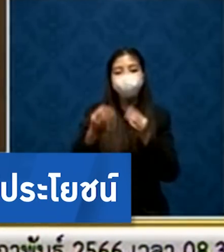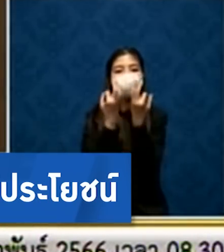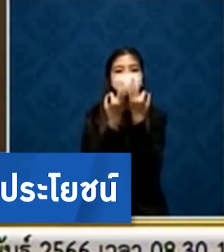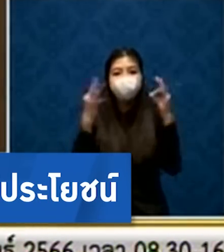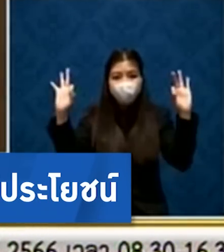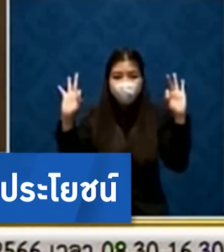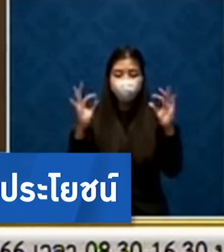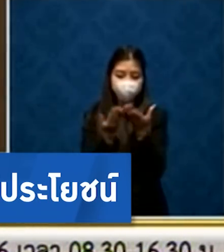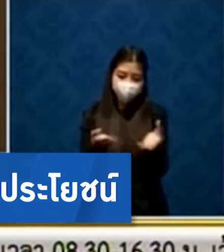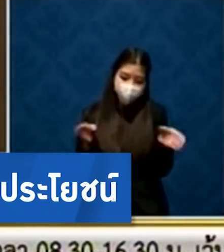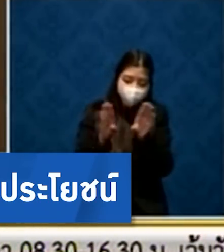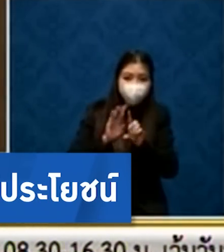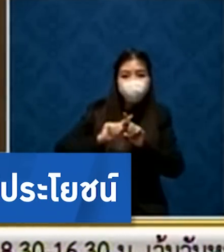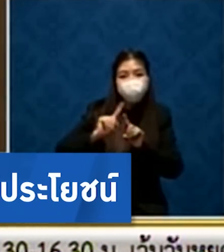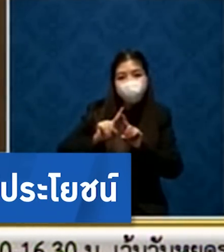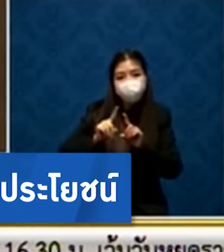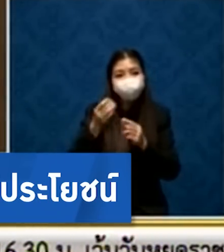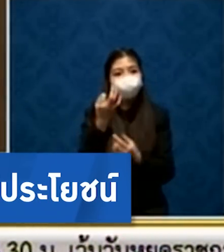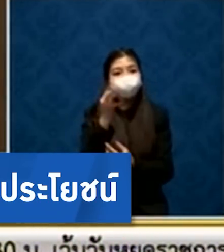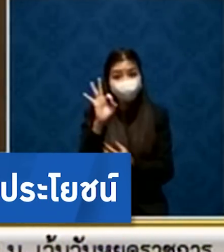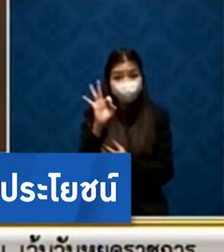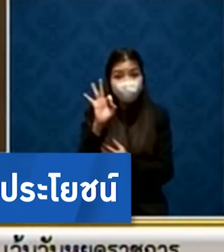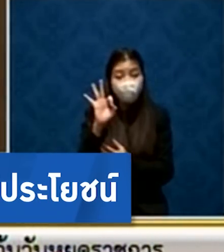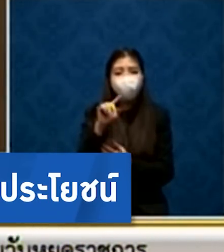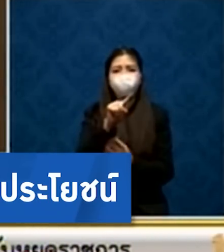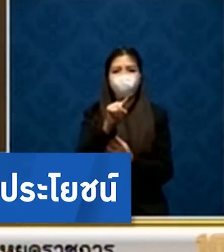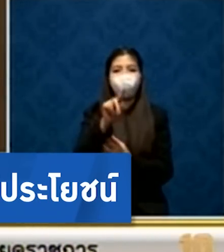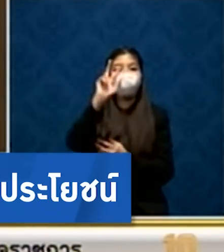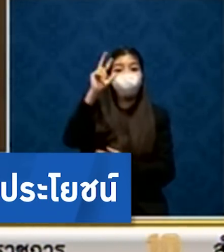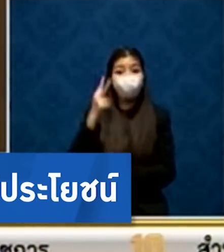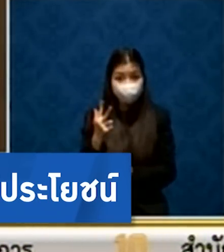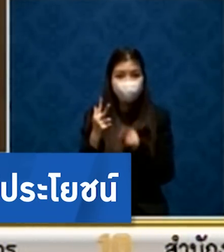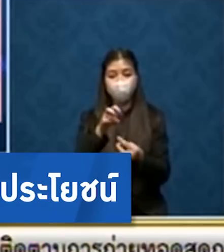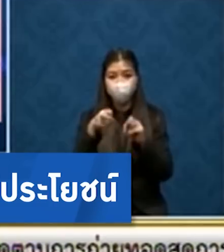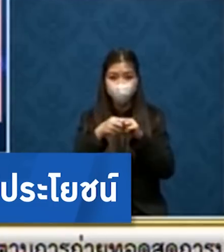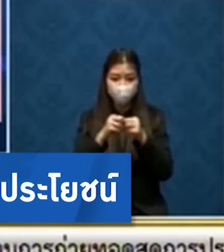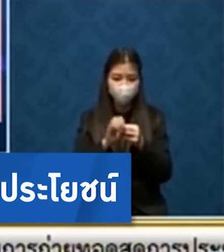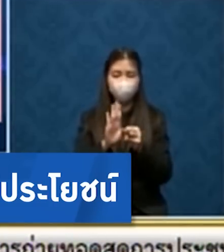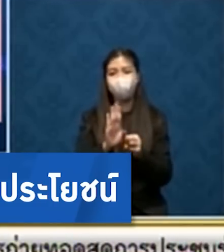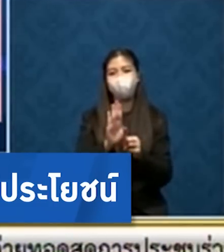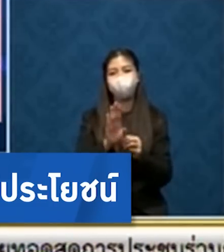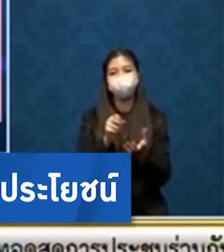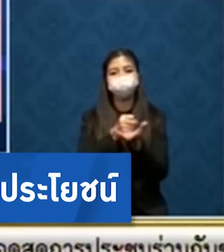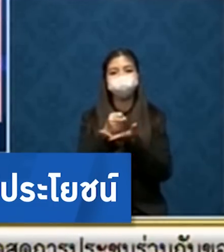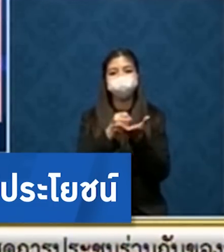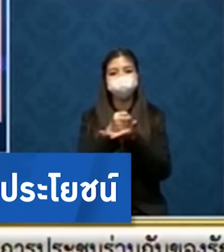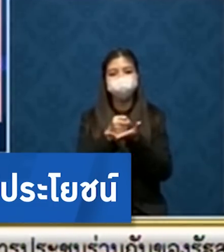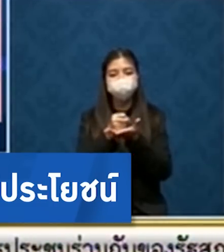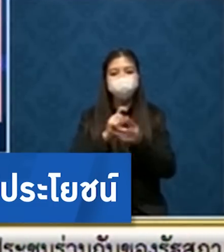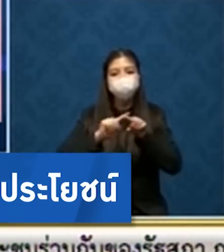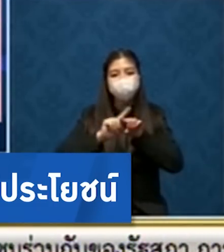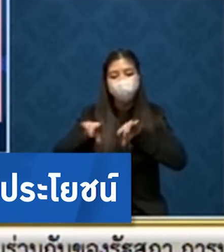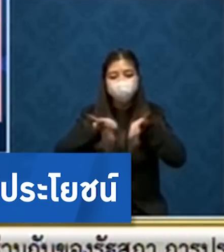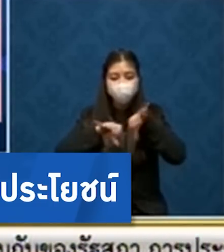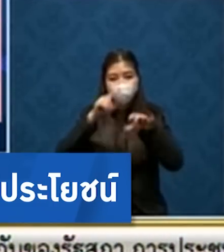ลามไปหมดนะครับคุณพรถึงขั้นหยิบกัญชามาโชว์ให้พลเอกประยุทธ์ดูกลางงานกลางสภาด้วยนะครับไม่แน่ใจว่ารัฐมนตรี